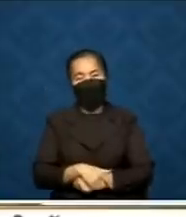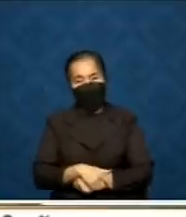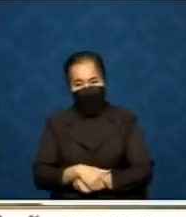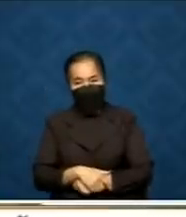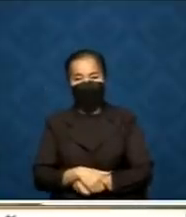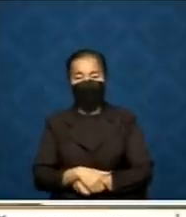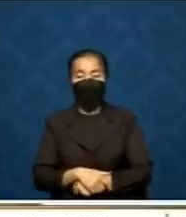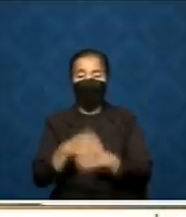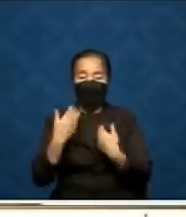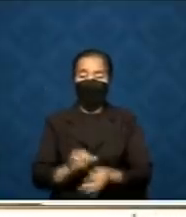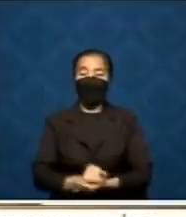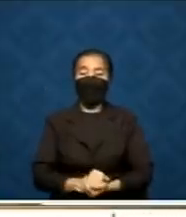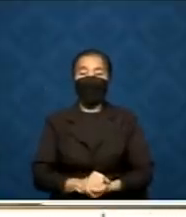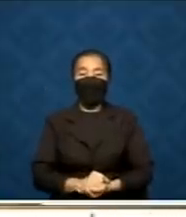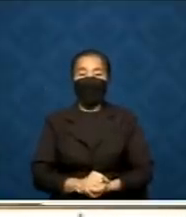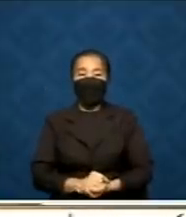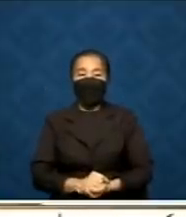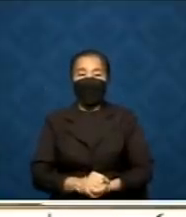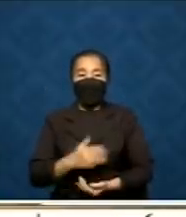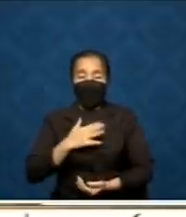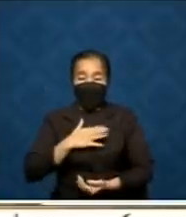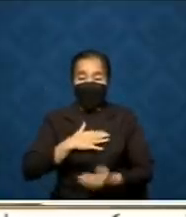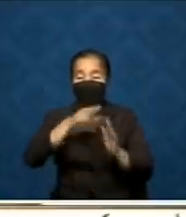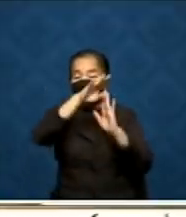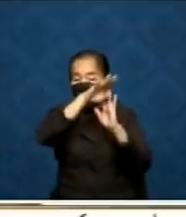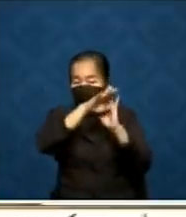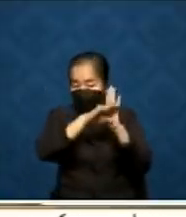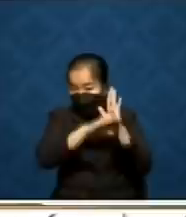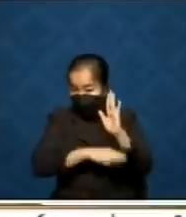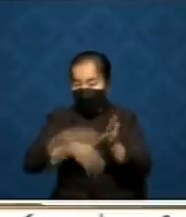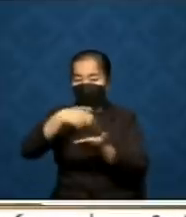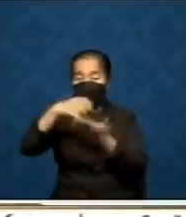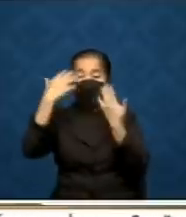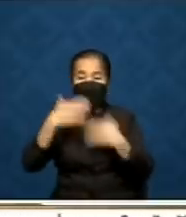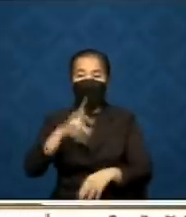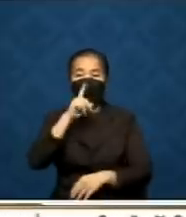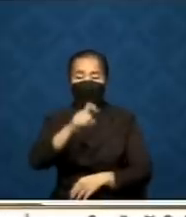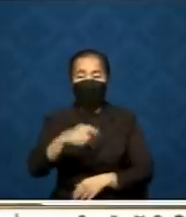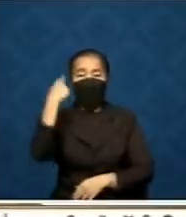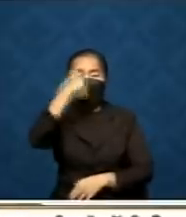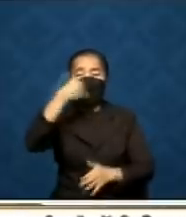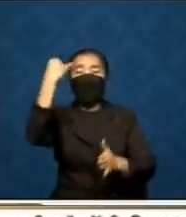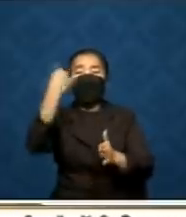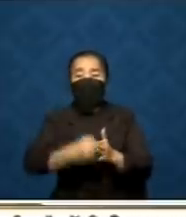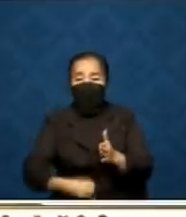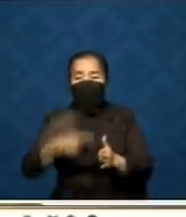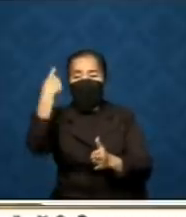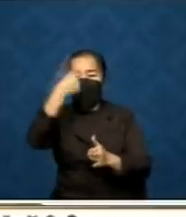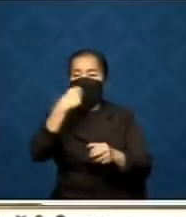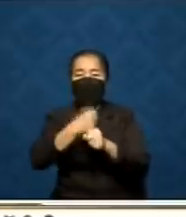สุดท่านประธานที่เคารพครับที่ผมมามาทั้งหมดนี่ถ้าถามว่าเป็นความบกพร่องของใคร